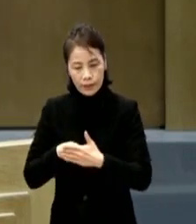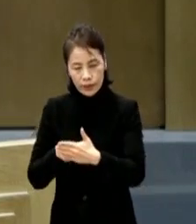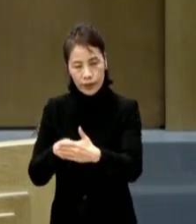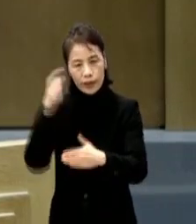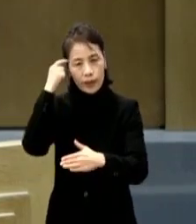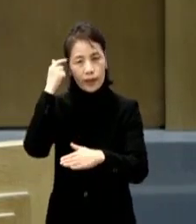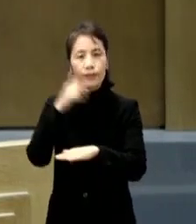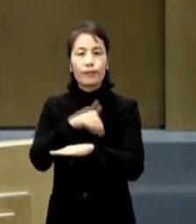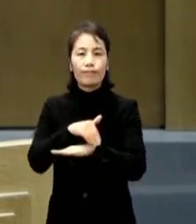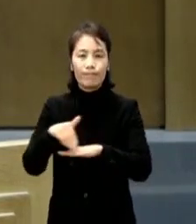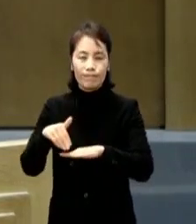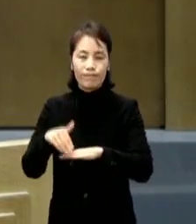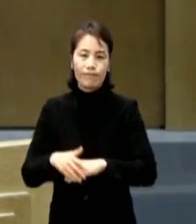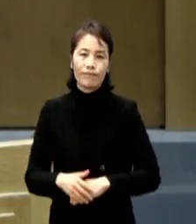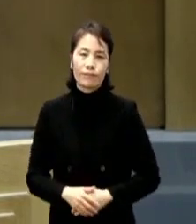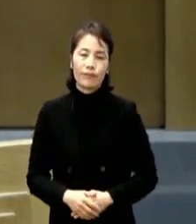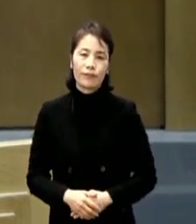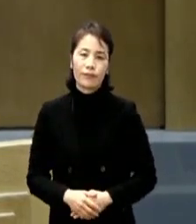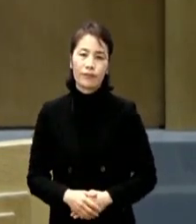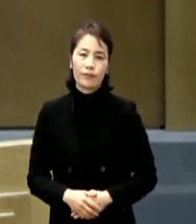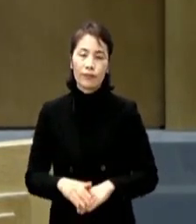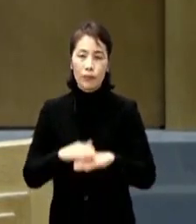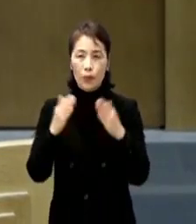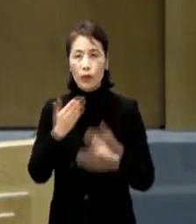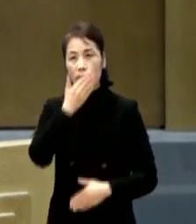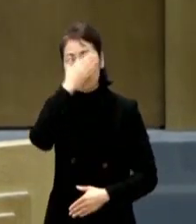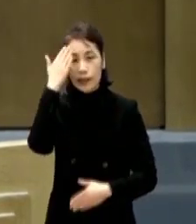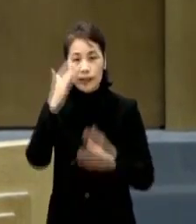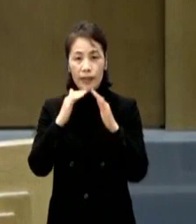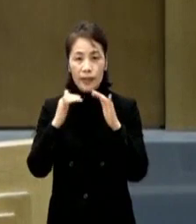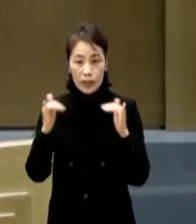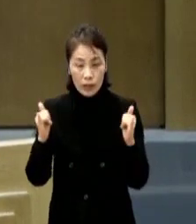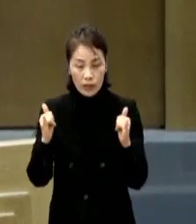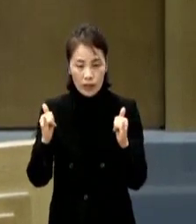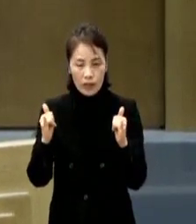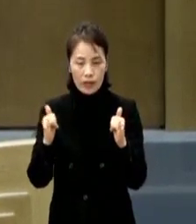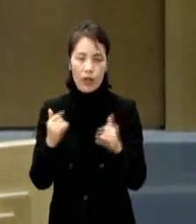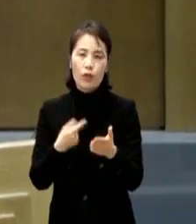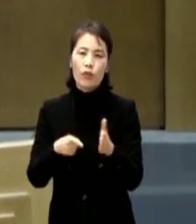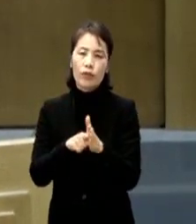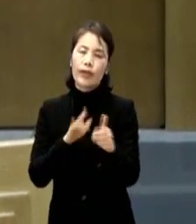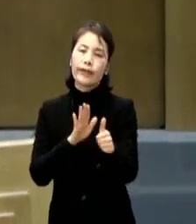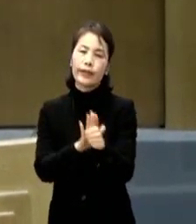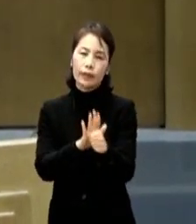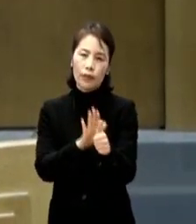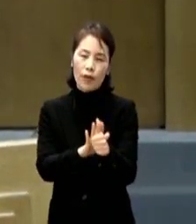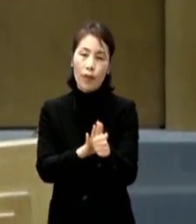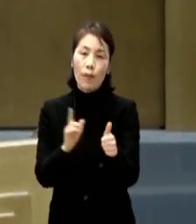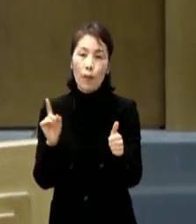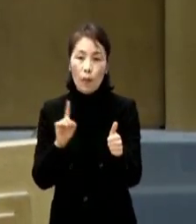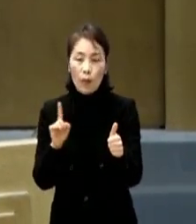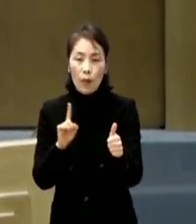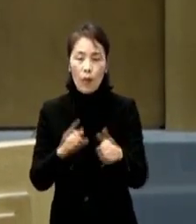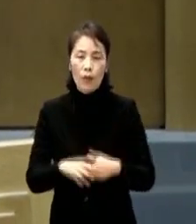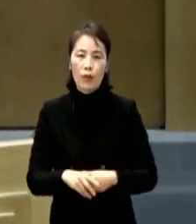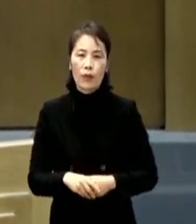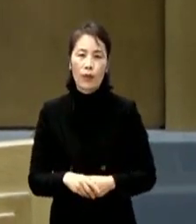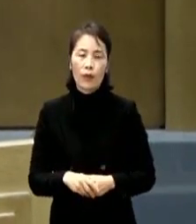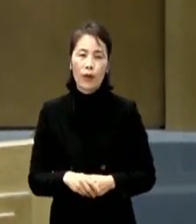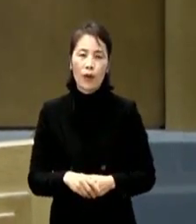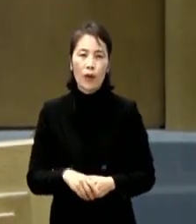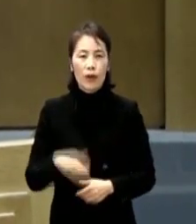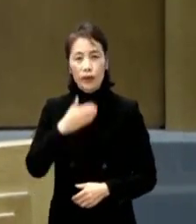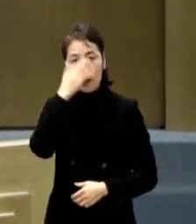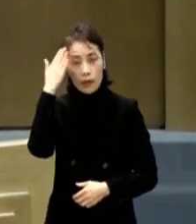추진하겠습니다. 모든 청년의 꿈과 도전을 든든히 뒷받침하겠습니다. 지난해 193명의 청년이